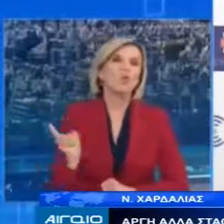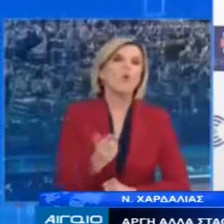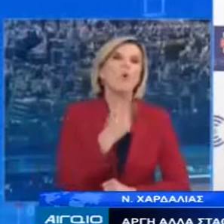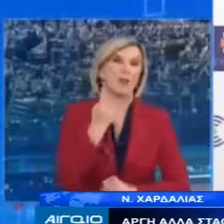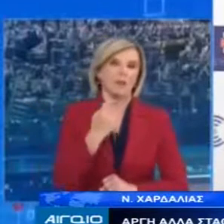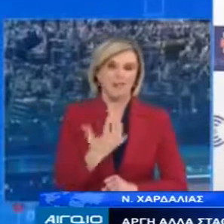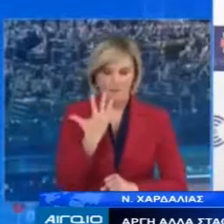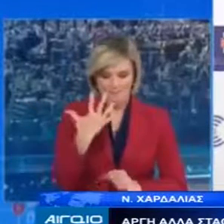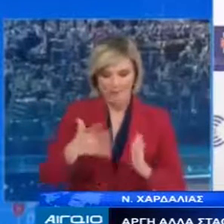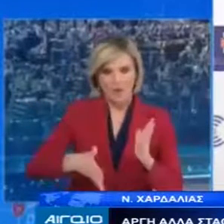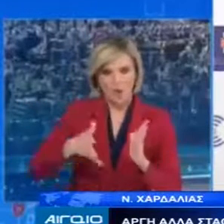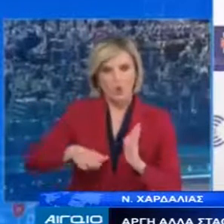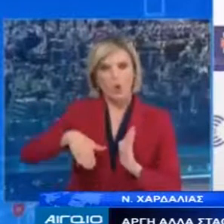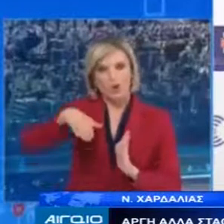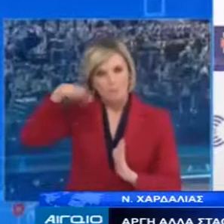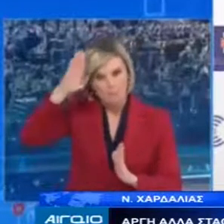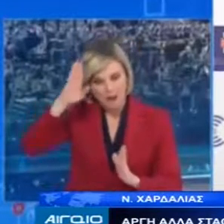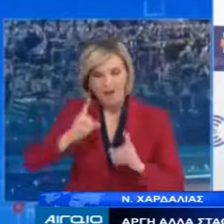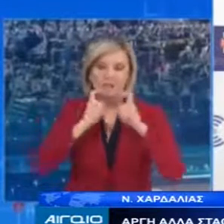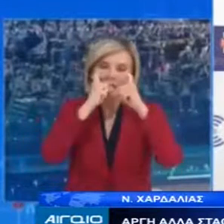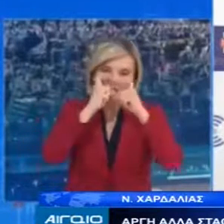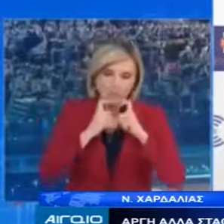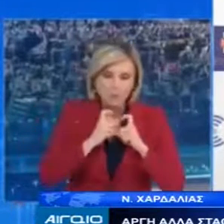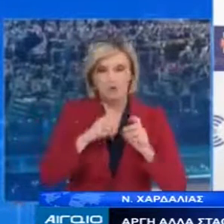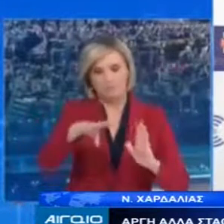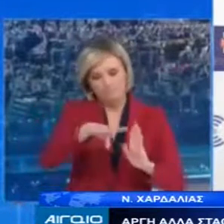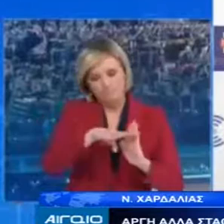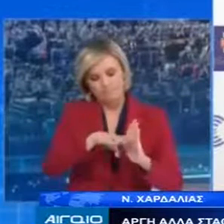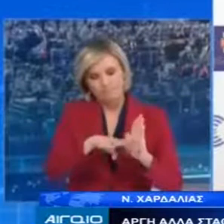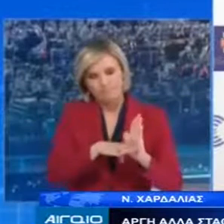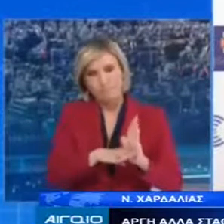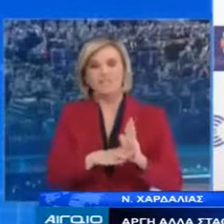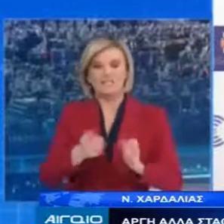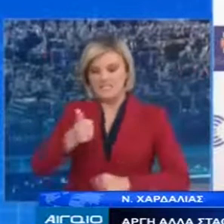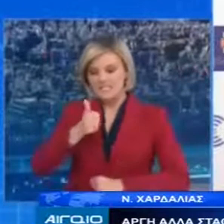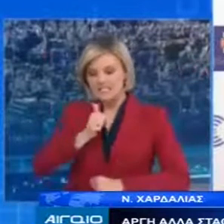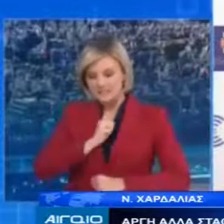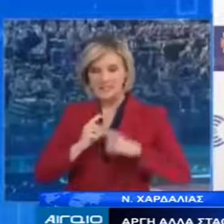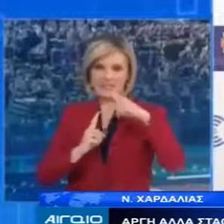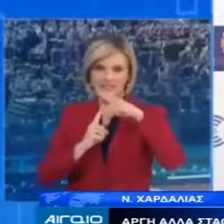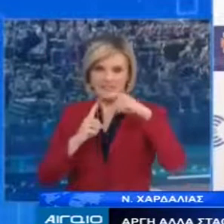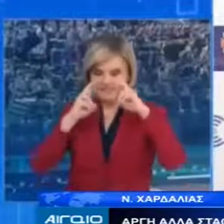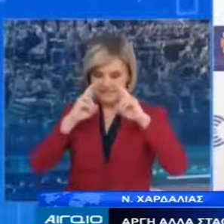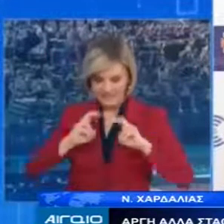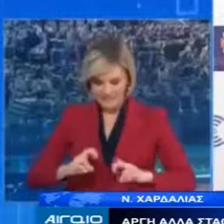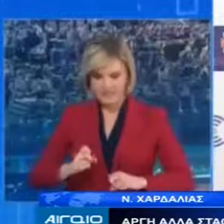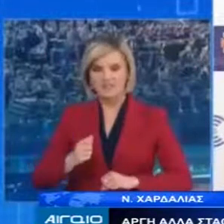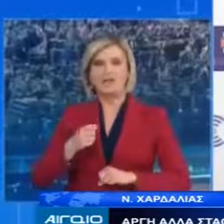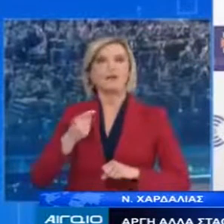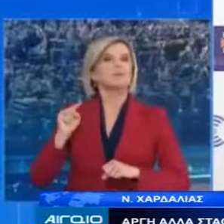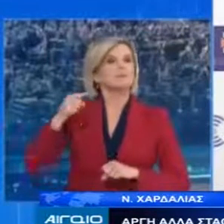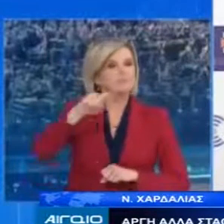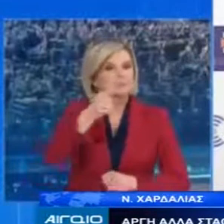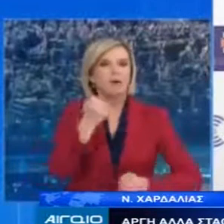και άνω. Παράλληλα, υπάρχει ισχυρή σύσταση για διενέργεια διαγνωστικού τεστ για τις διαπεριφερειακές μετακινήσεις με